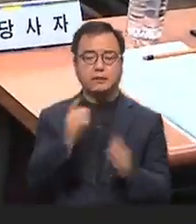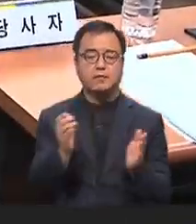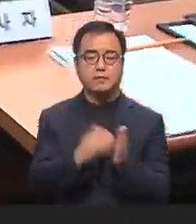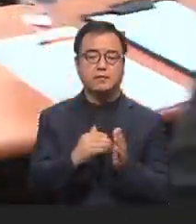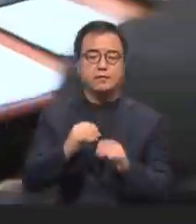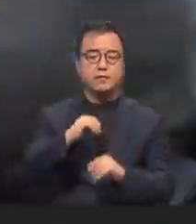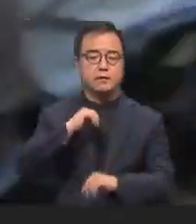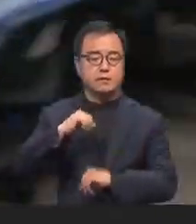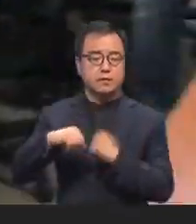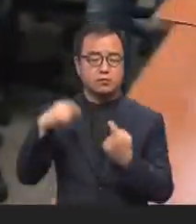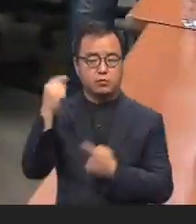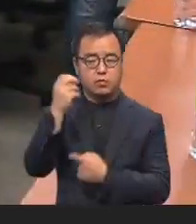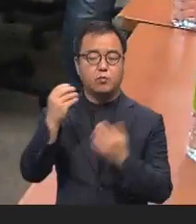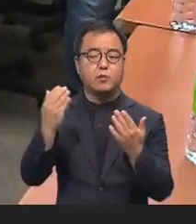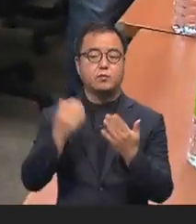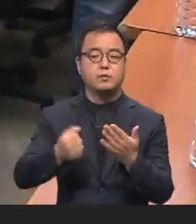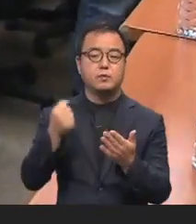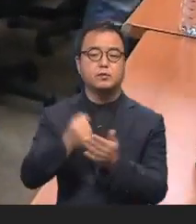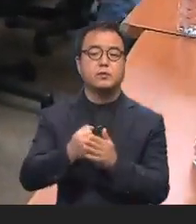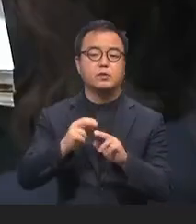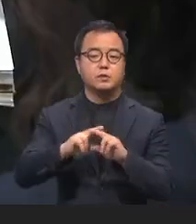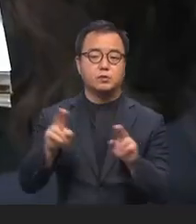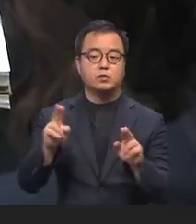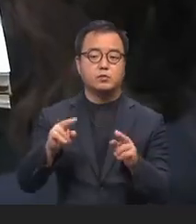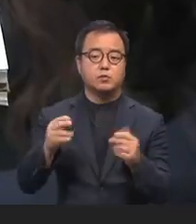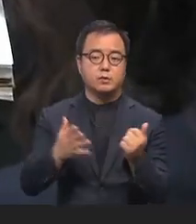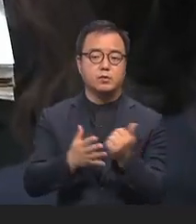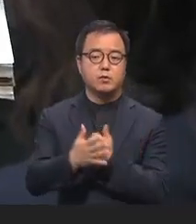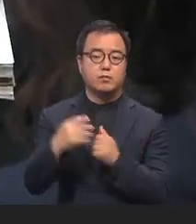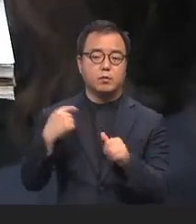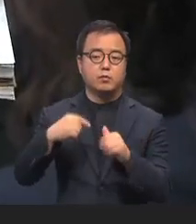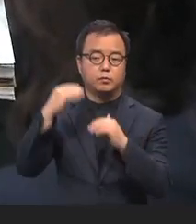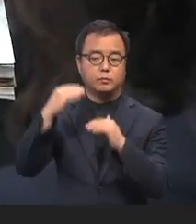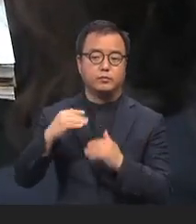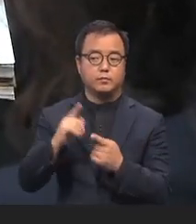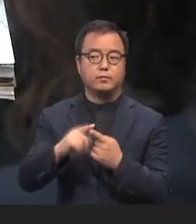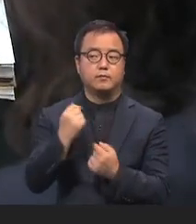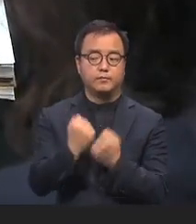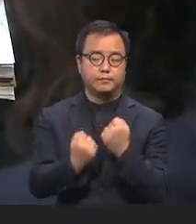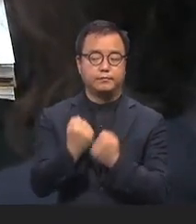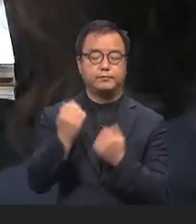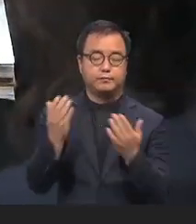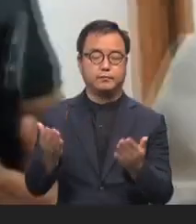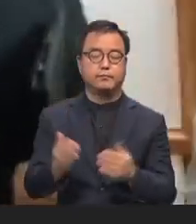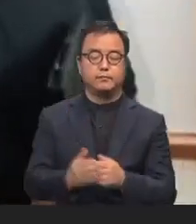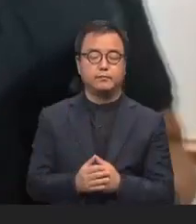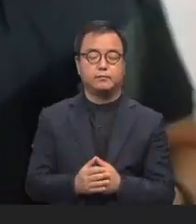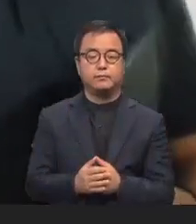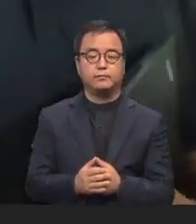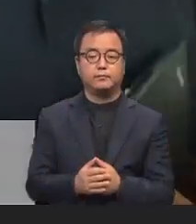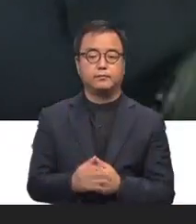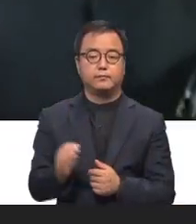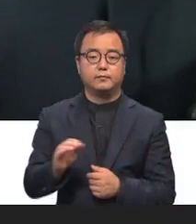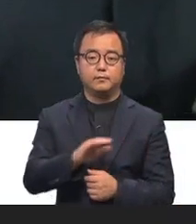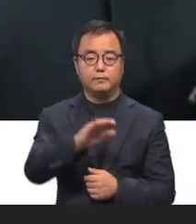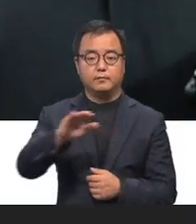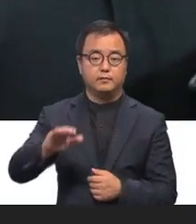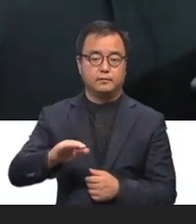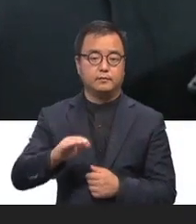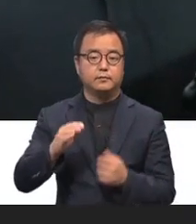지정 취소 결정에 큰 영향을 미친 교육과정 운용 부분에 대해서도 소명한 것으로 전해졌습니다. 저희